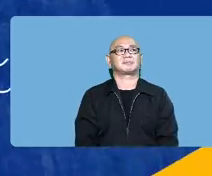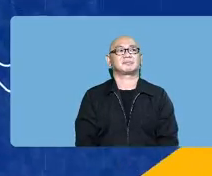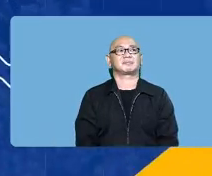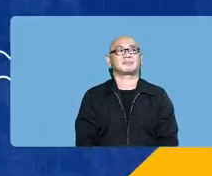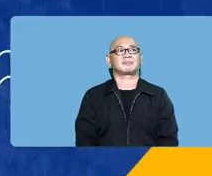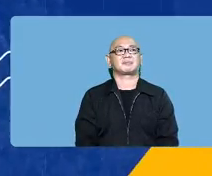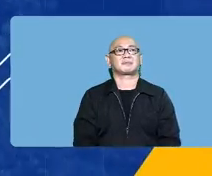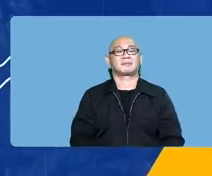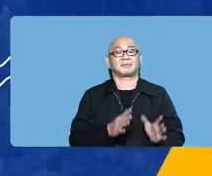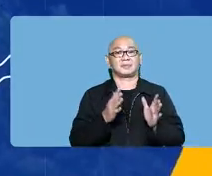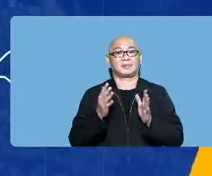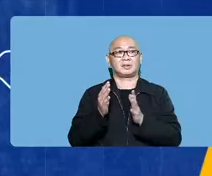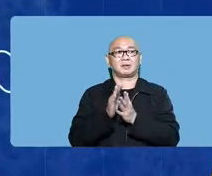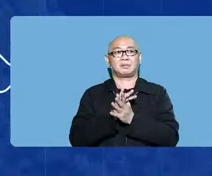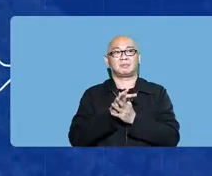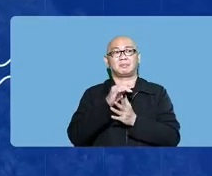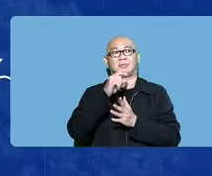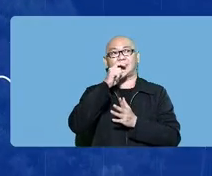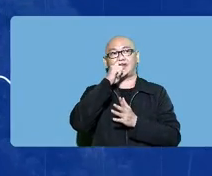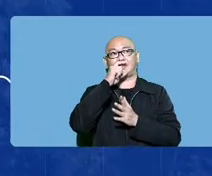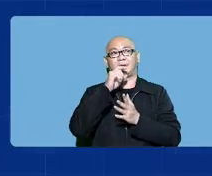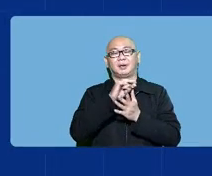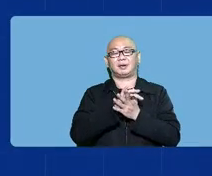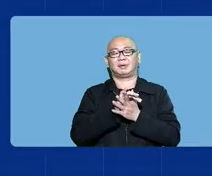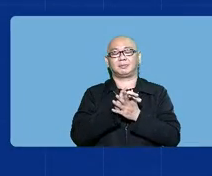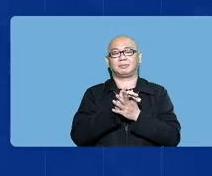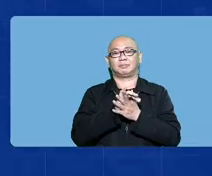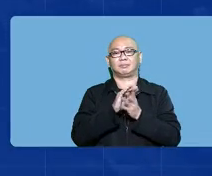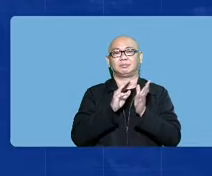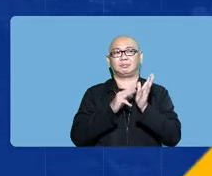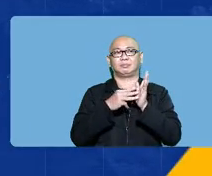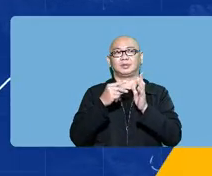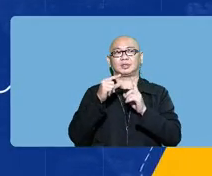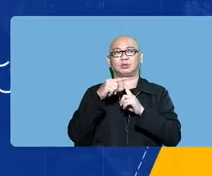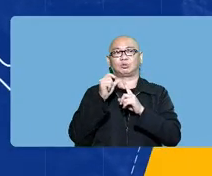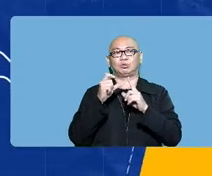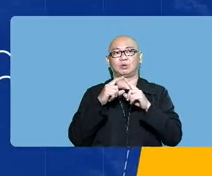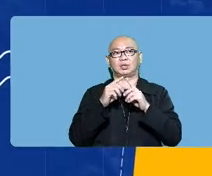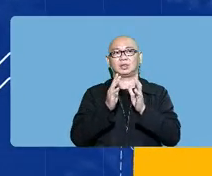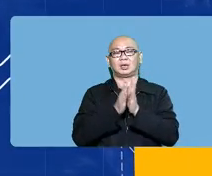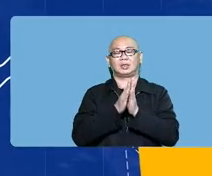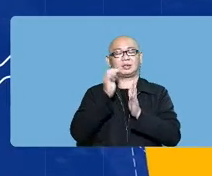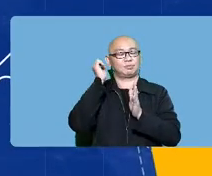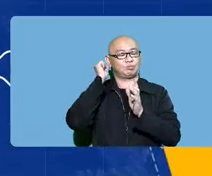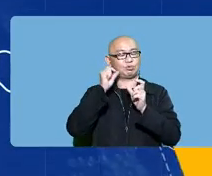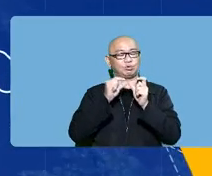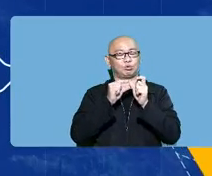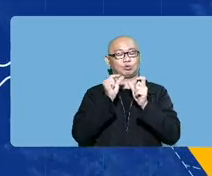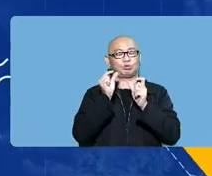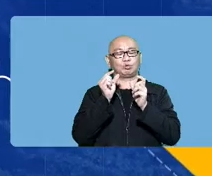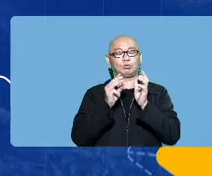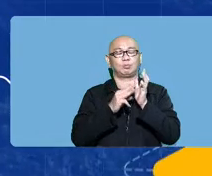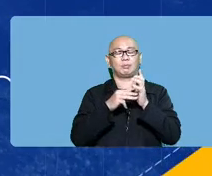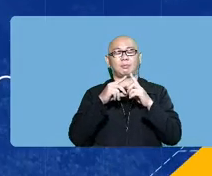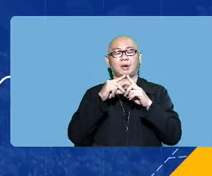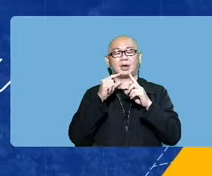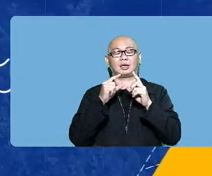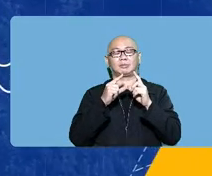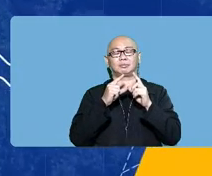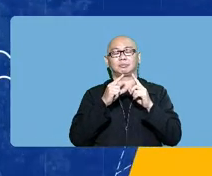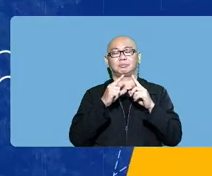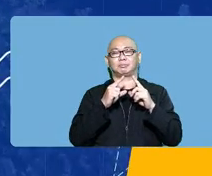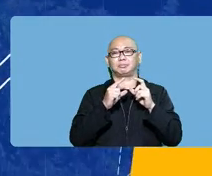Kemudian kepada bapak mertua saya, Bapak Slamet Broto Sewoyo dan Ibu Sumarmi yang dua-duanya juga sudah